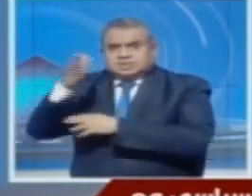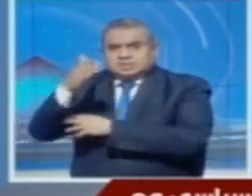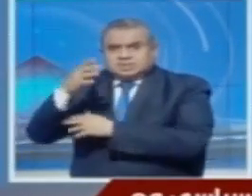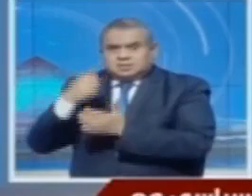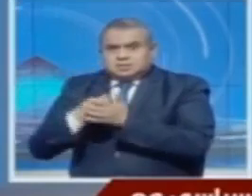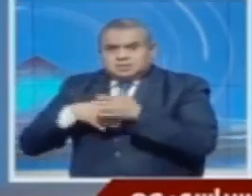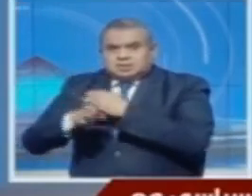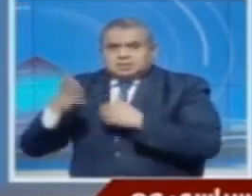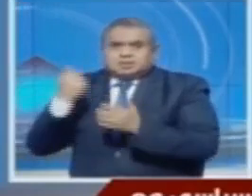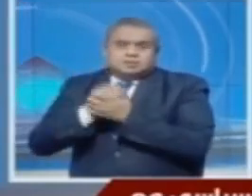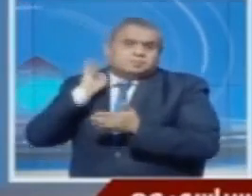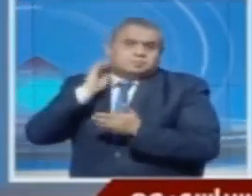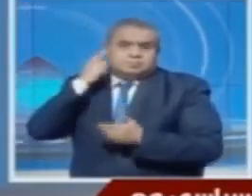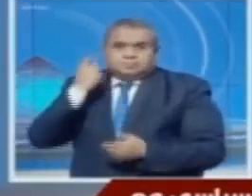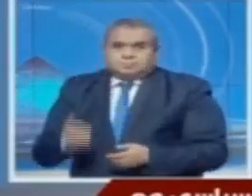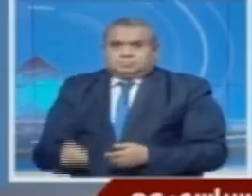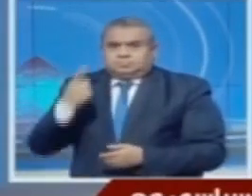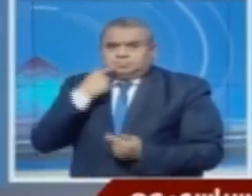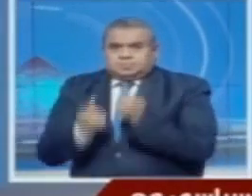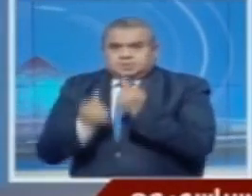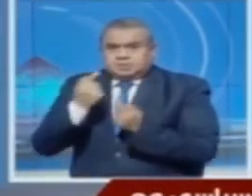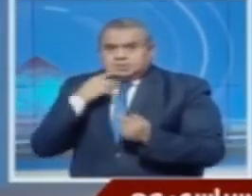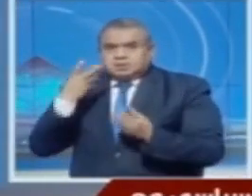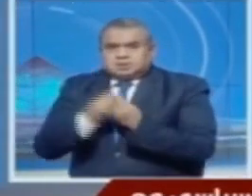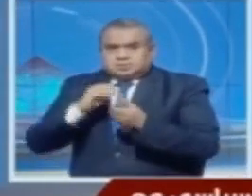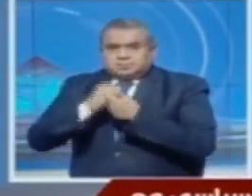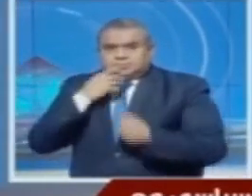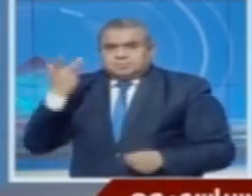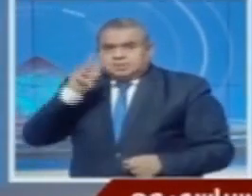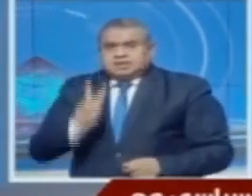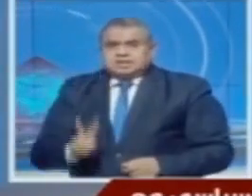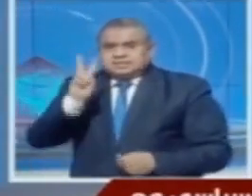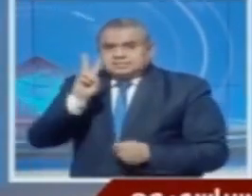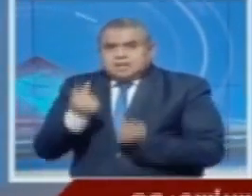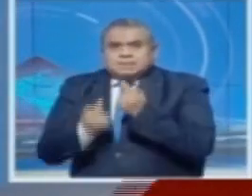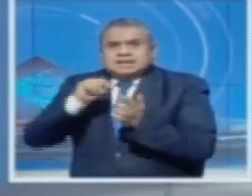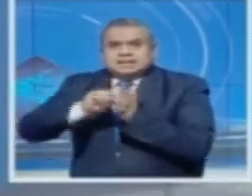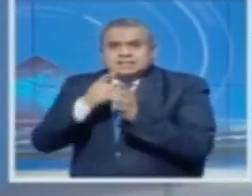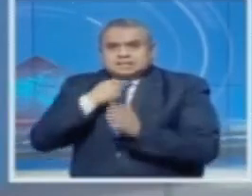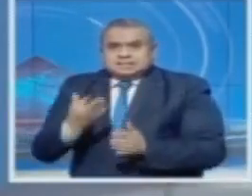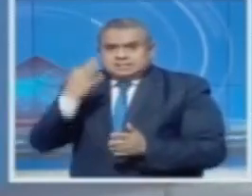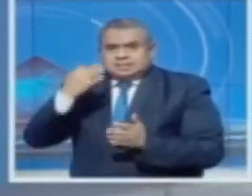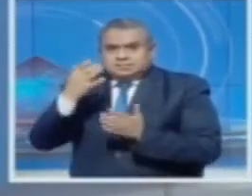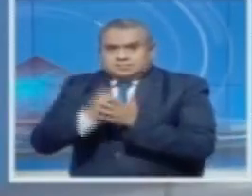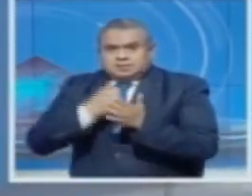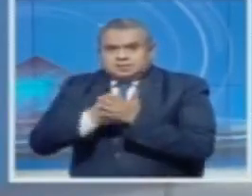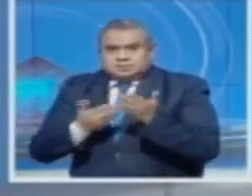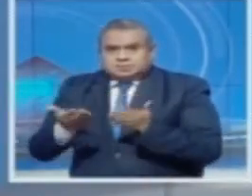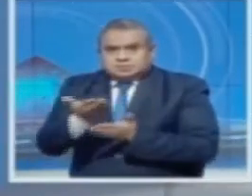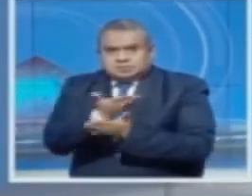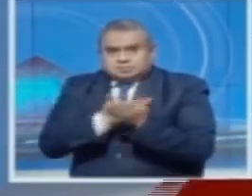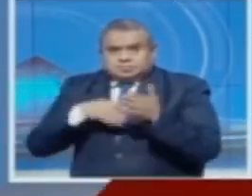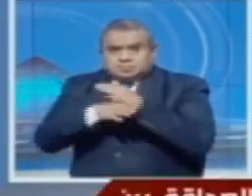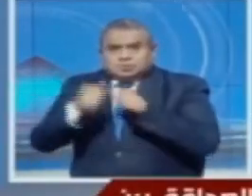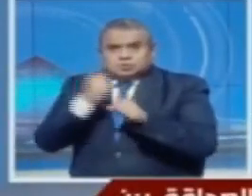الدولة بإدخالها ضمن منظومة الزراعات التعاقدية بلغ 7 محاصيل، منها 3 محاصيل